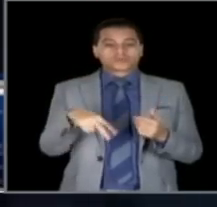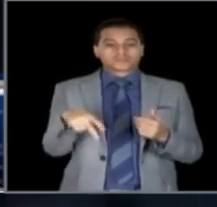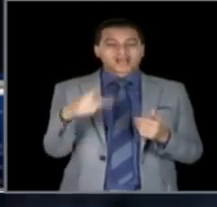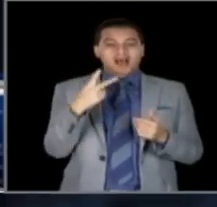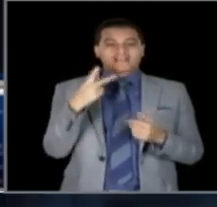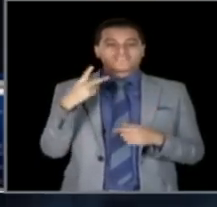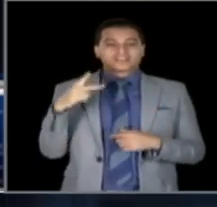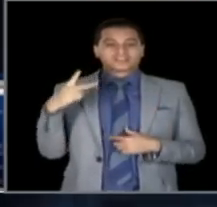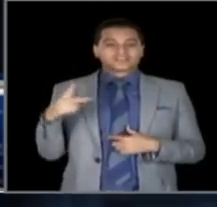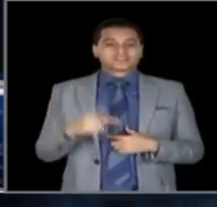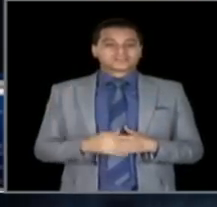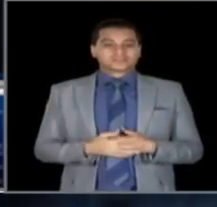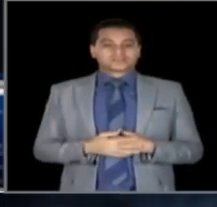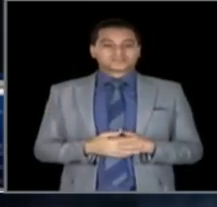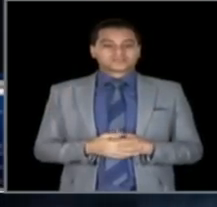لكرة القدم؟